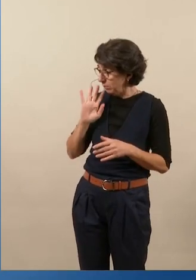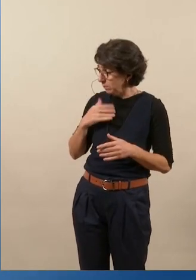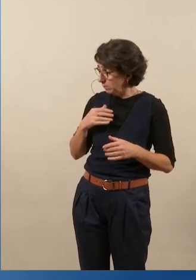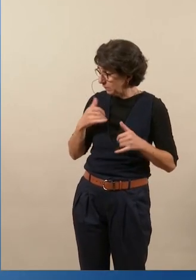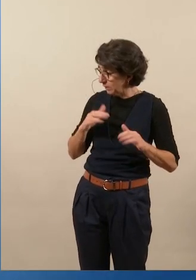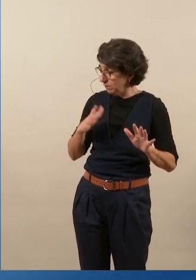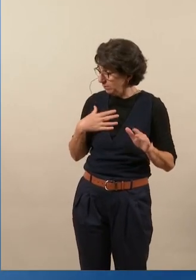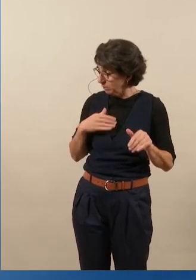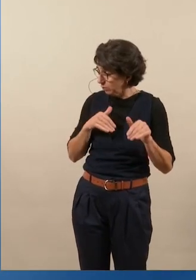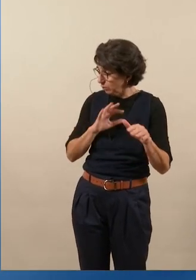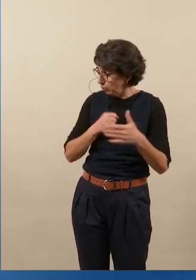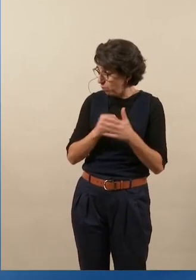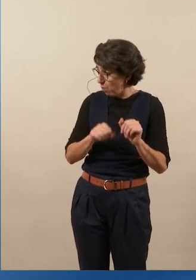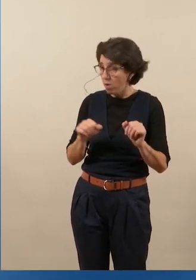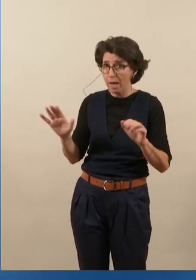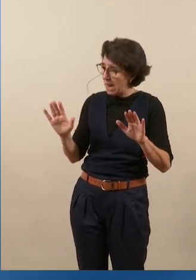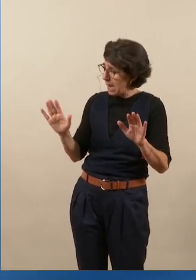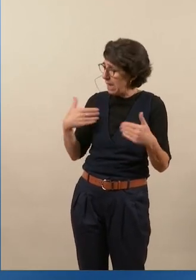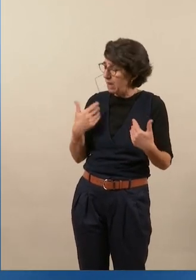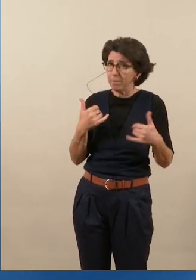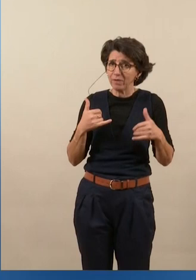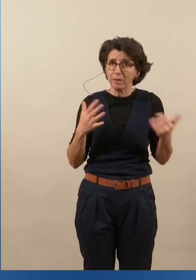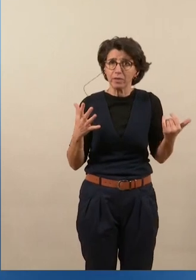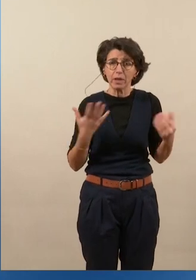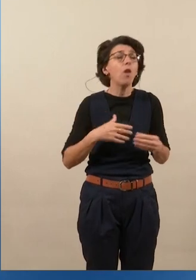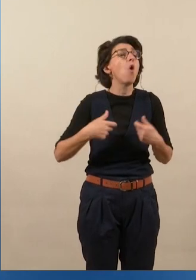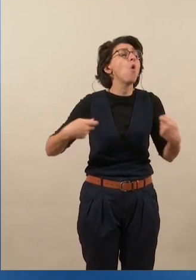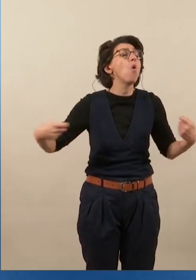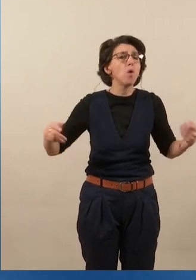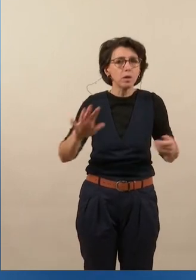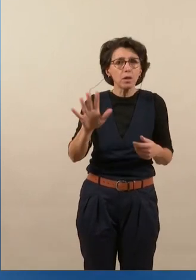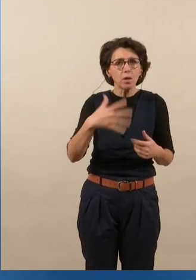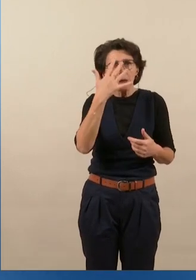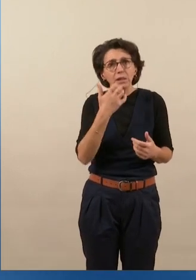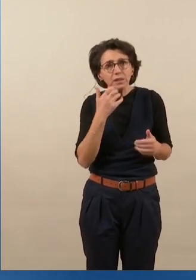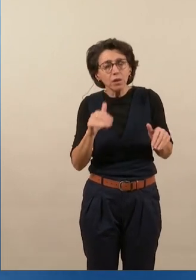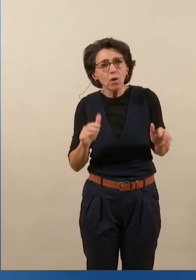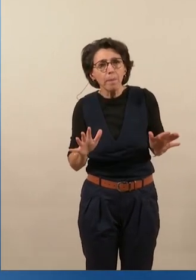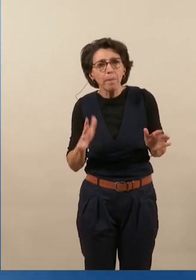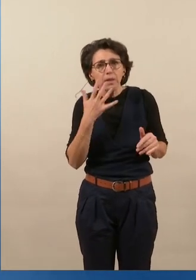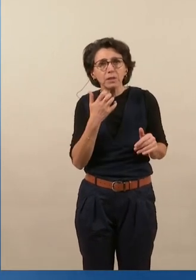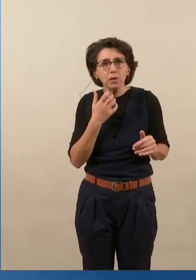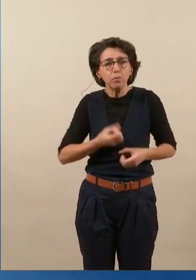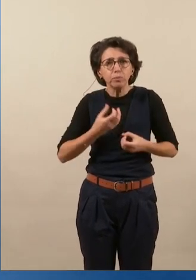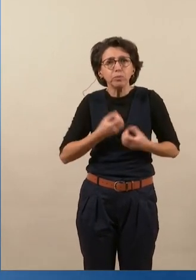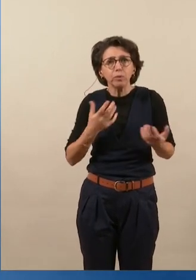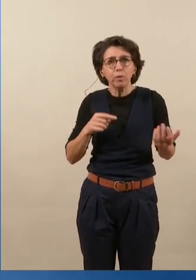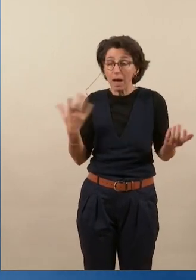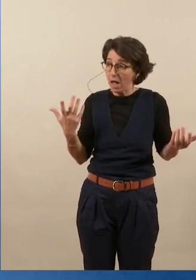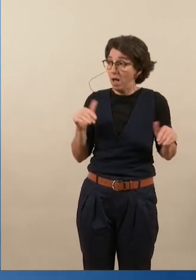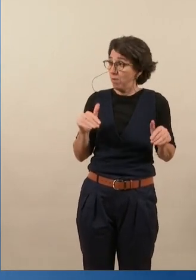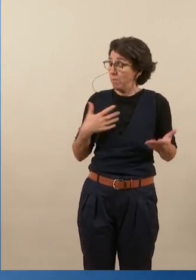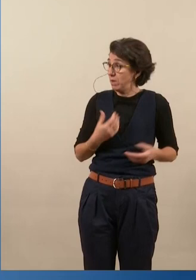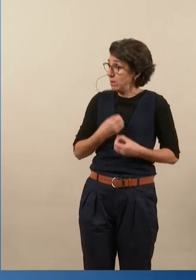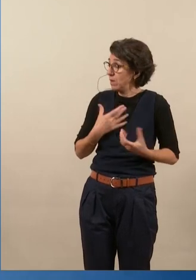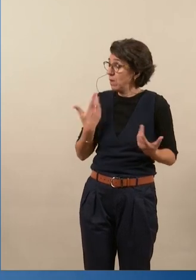j'ai termine là-dessus mais non non non non pas du tout non non non non non non non non il faut être sérieux quand même ch dire il faut être sérieux quand même parce